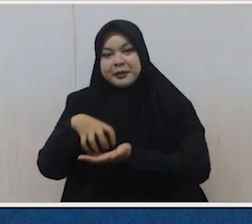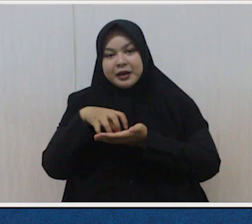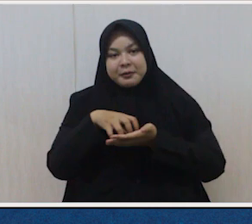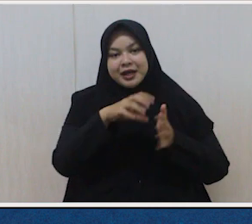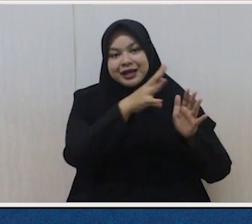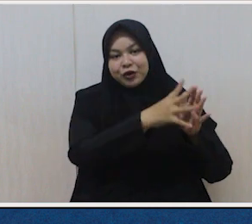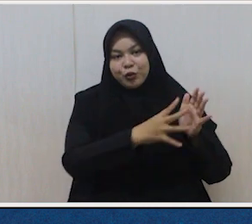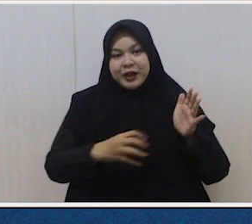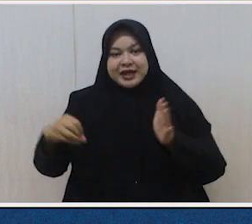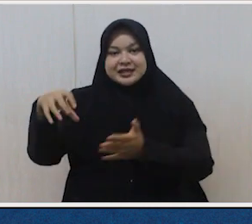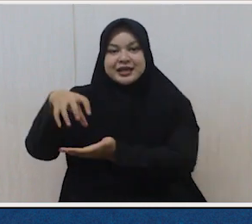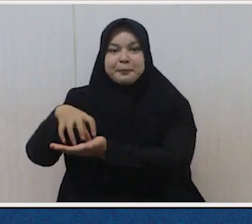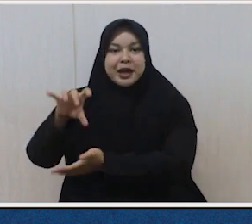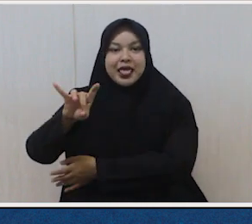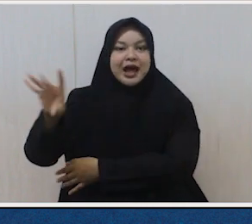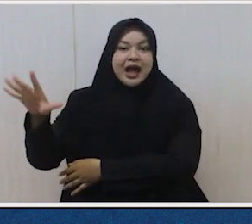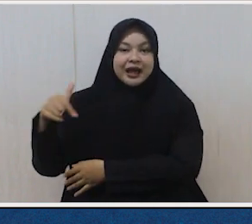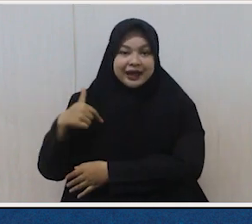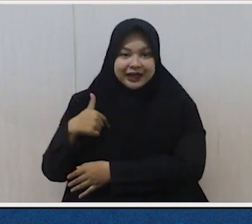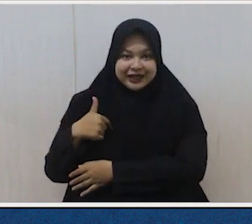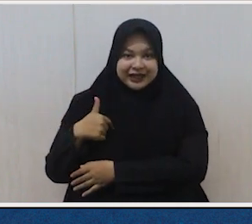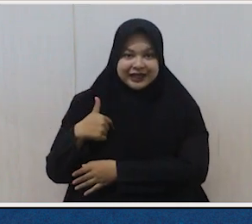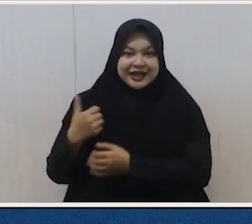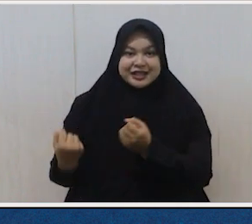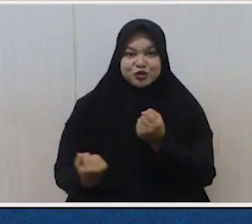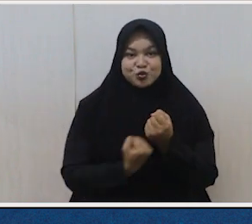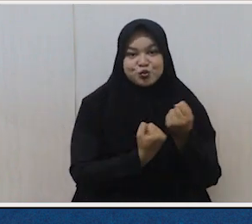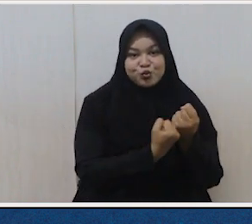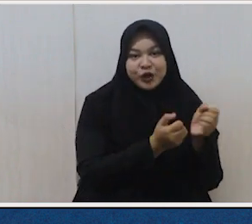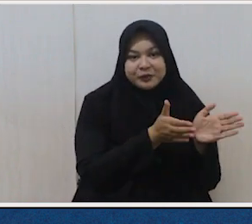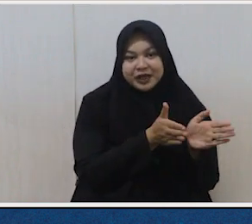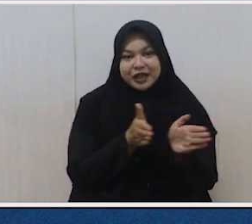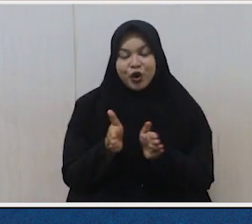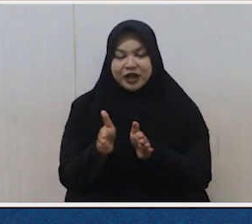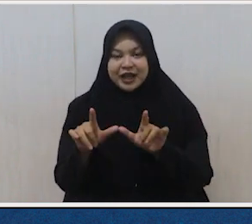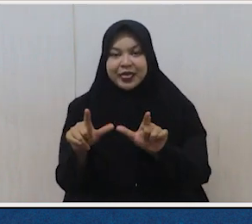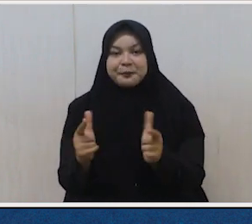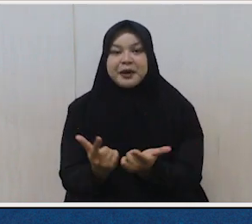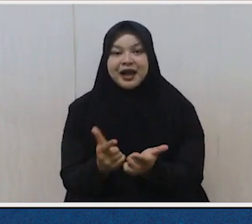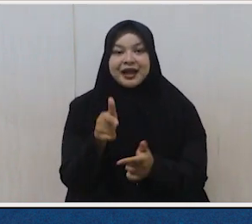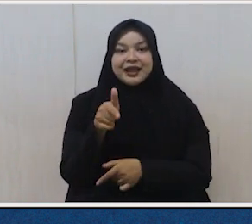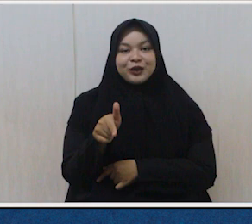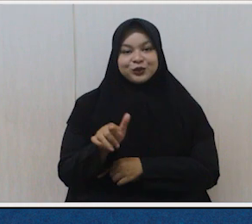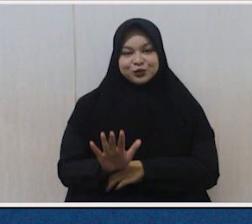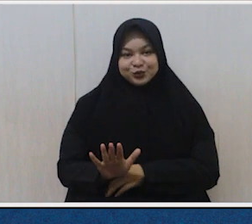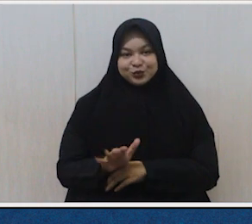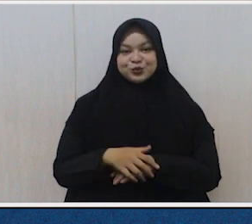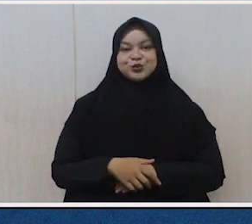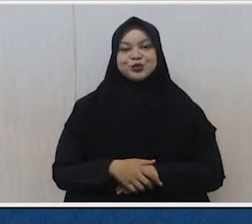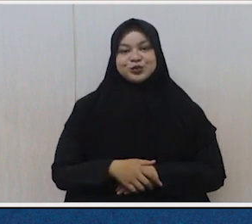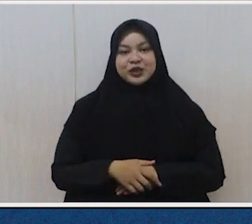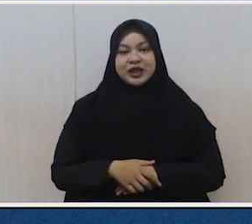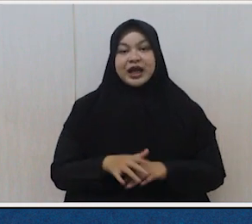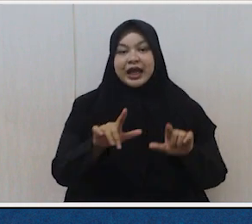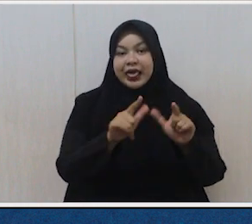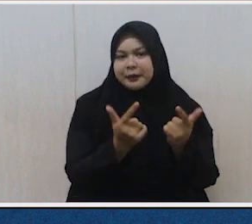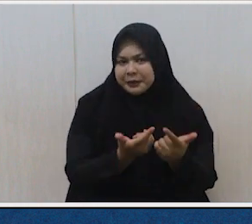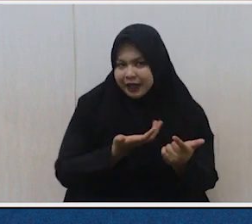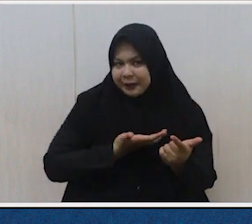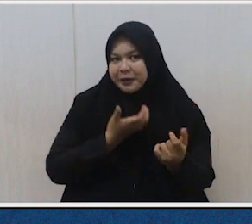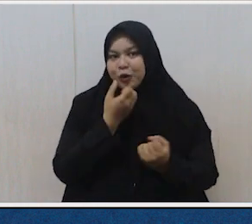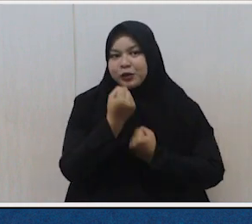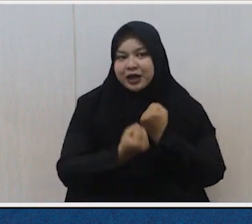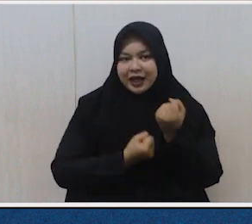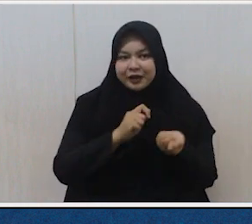diduplikasi di tempat-tempat lain tinggal kemudian support berikutnya adalah ke institusinya ternyata jadi institusinya sudah